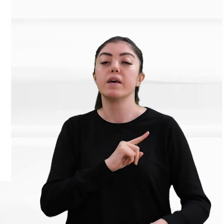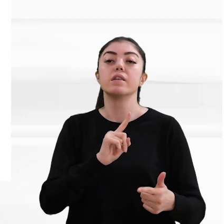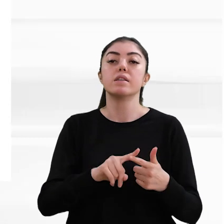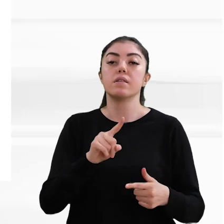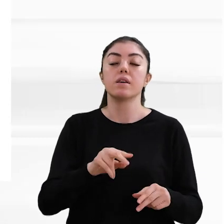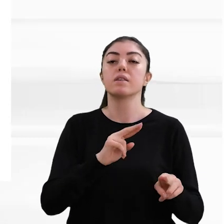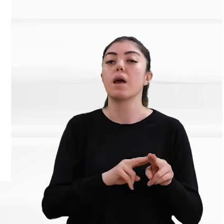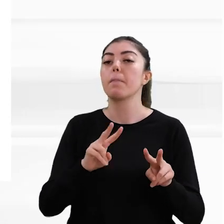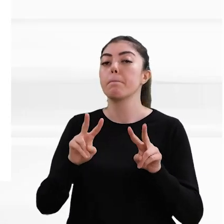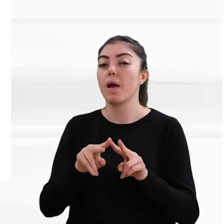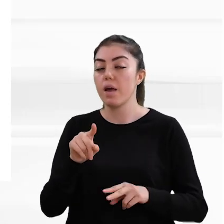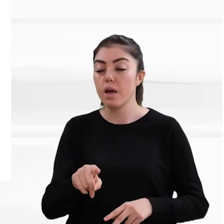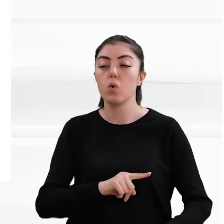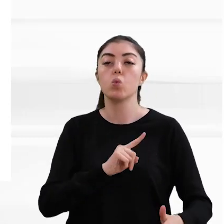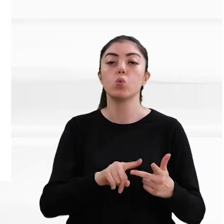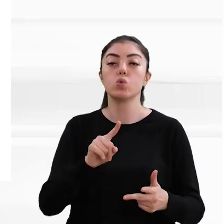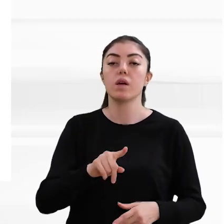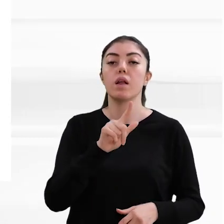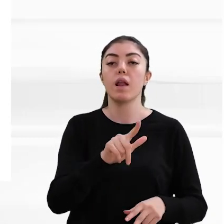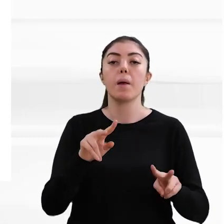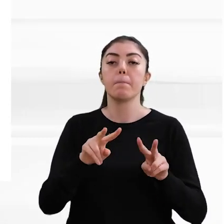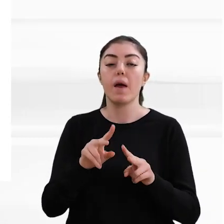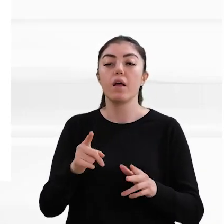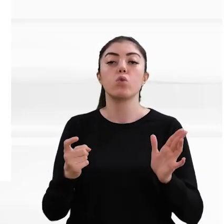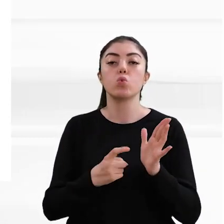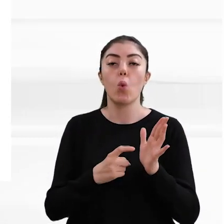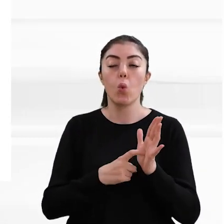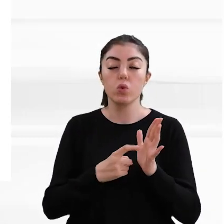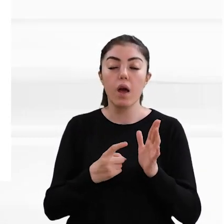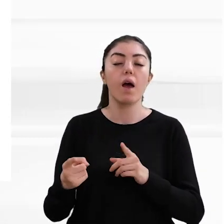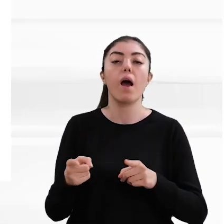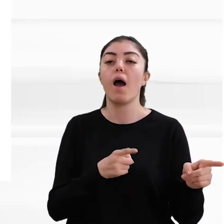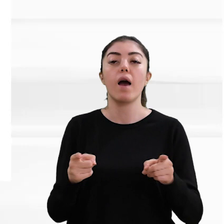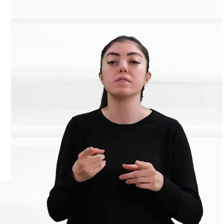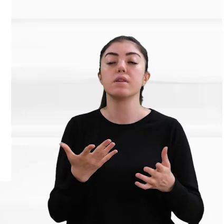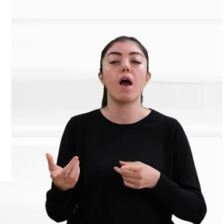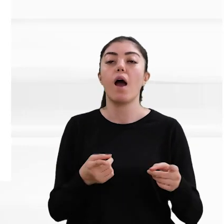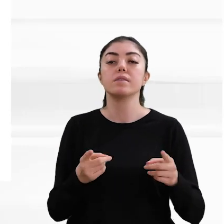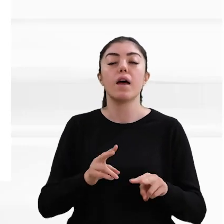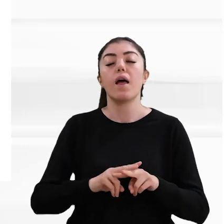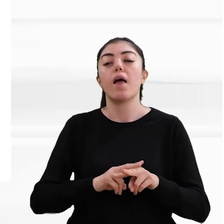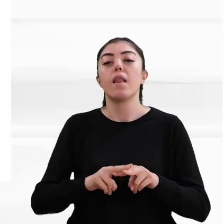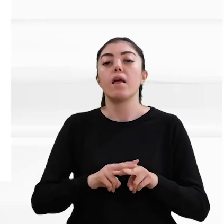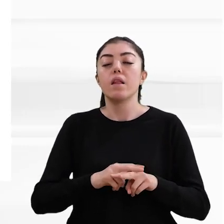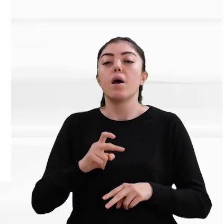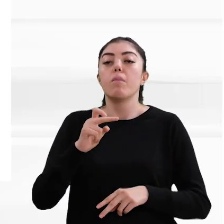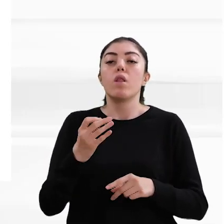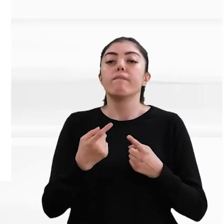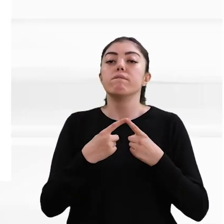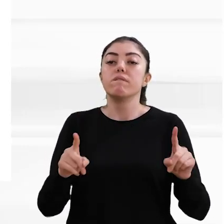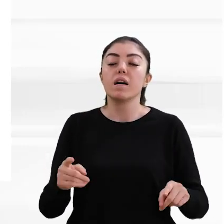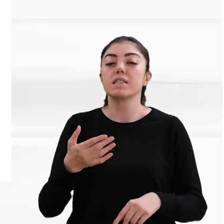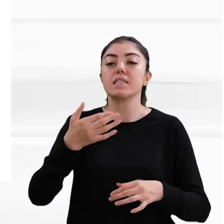L, 2 K ile M, 3 L ile M nokta çiftlerinden hangilerinin arasındaki